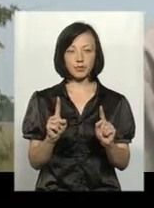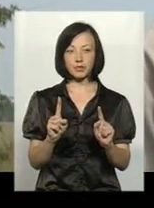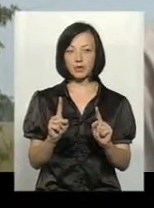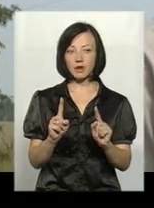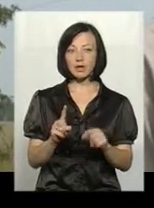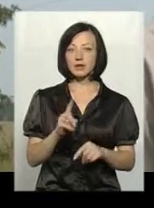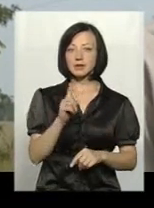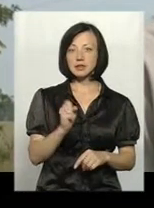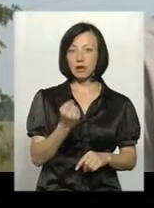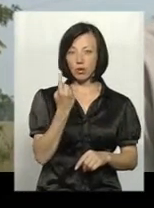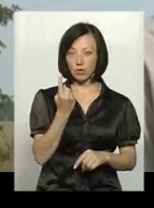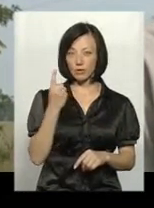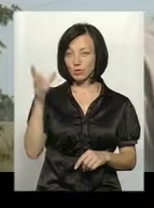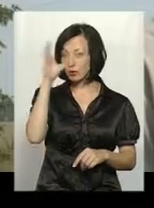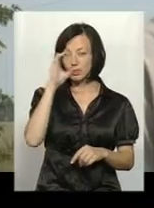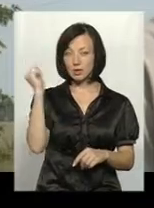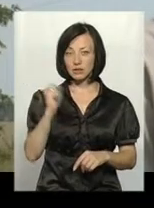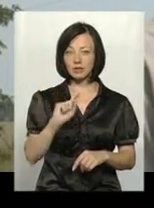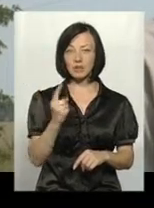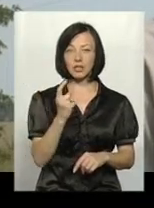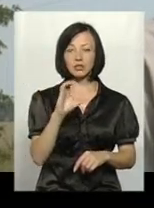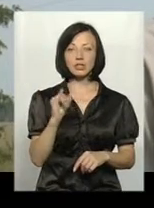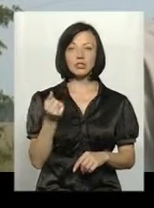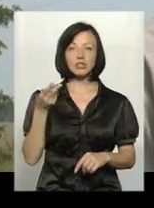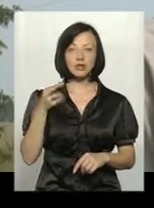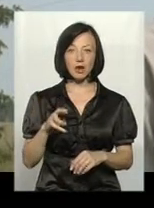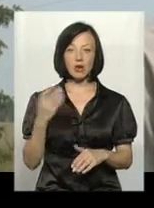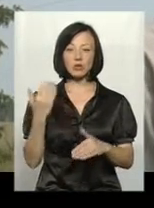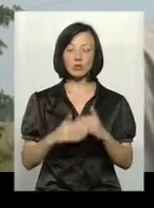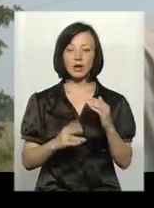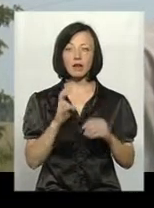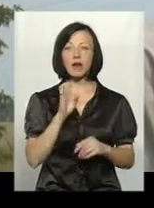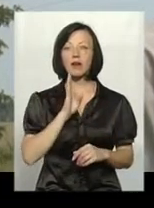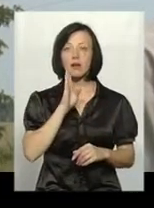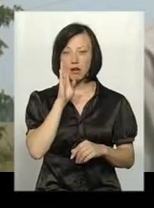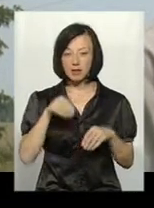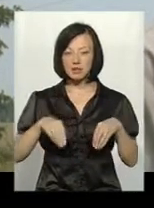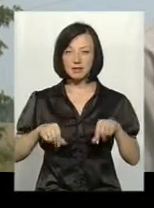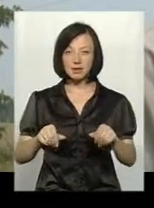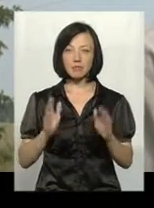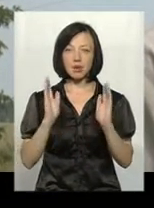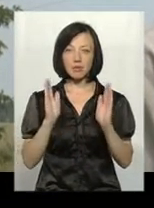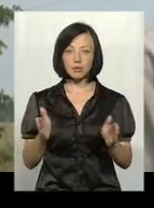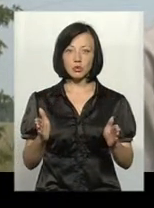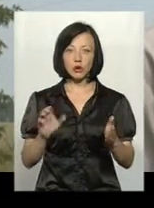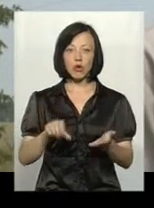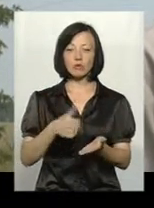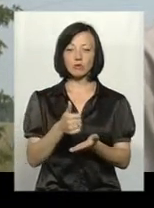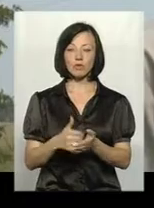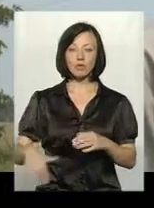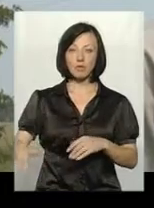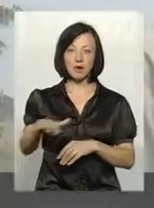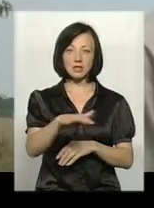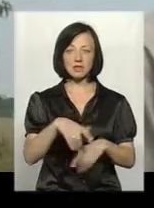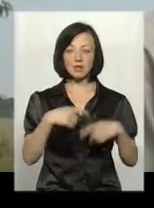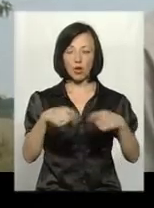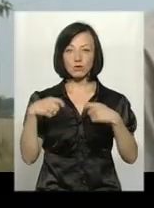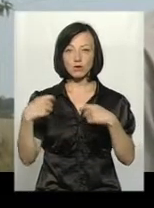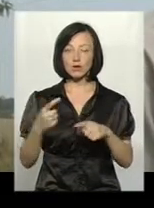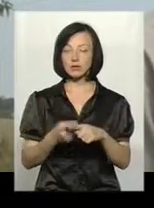за ніч 1 січня вже на ранок земля буде, основні масиви будуть розпродані.